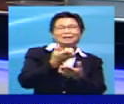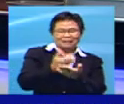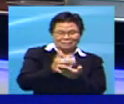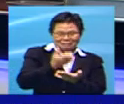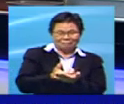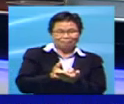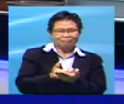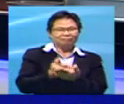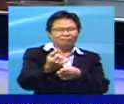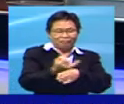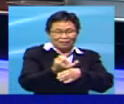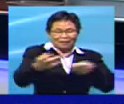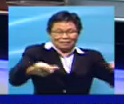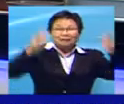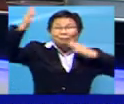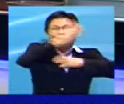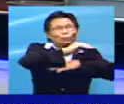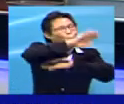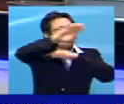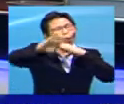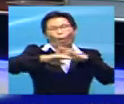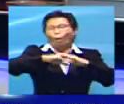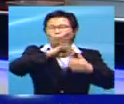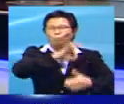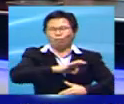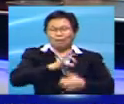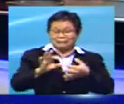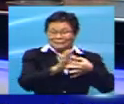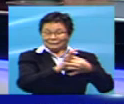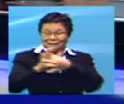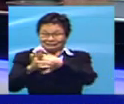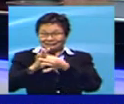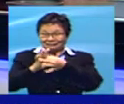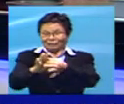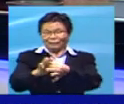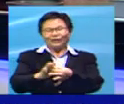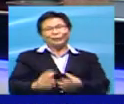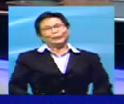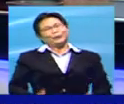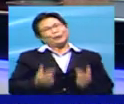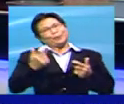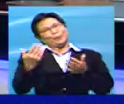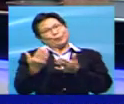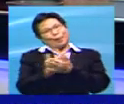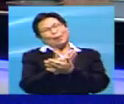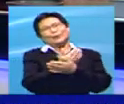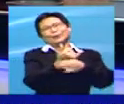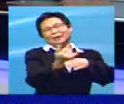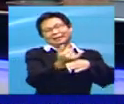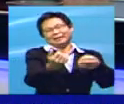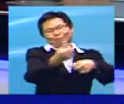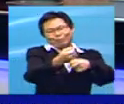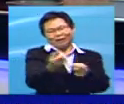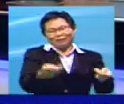industri otomotif tempatan secara keseluruhan. Kerjasama ini juga akan memberikan nafas baharu kepada industri itu melalui